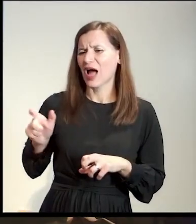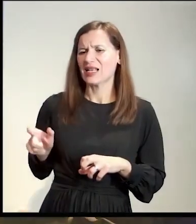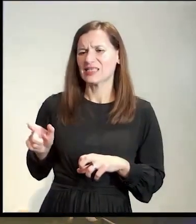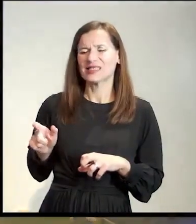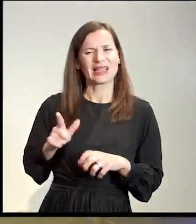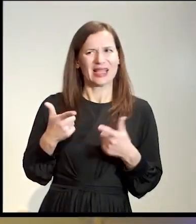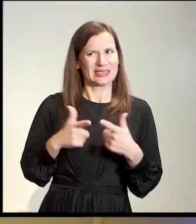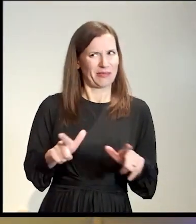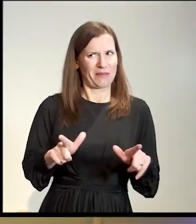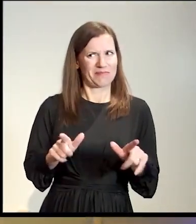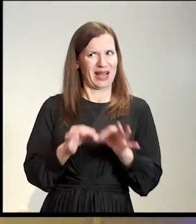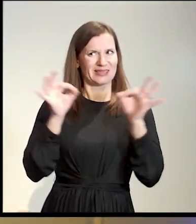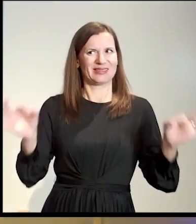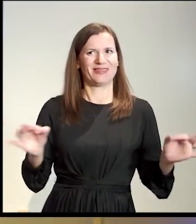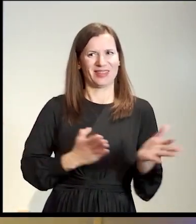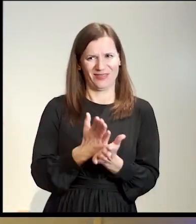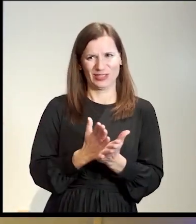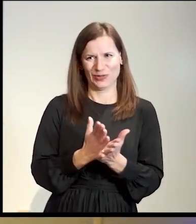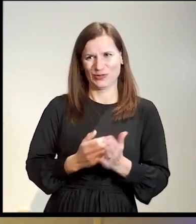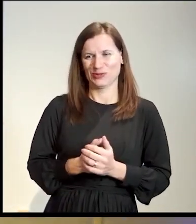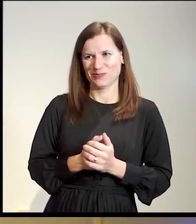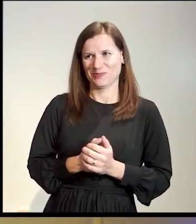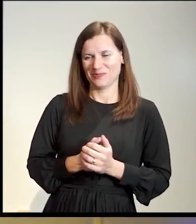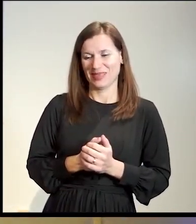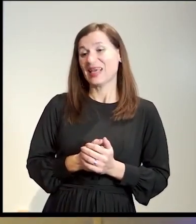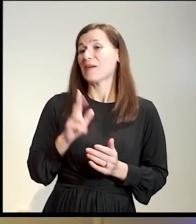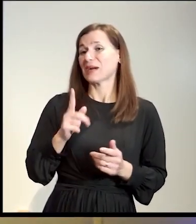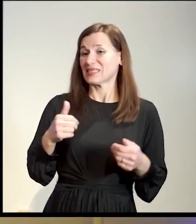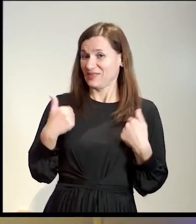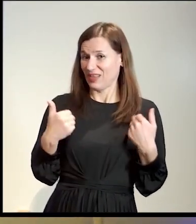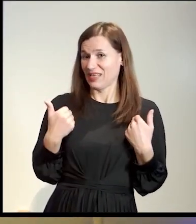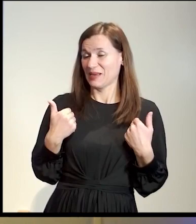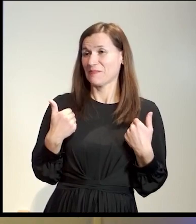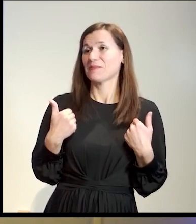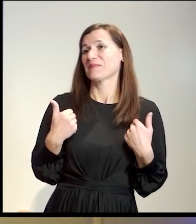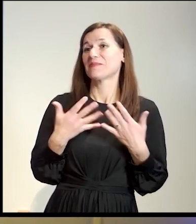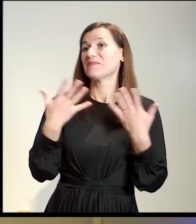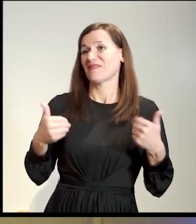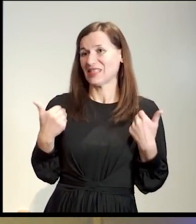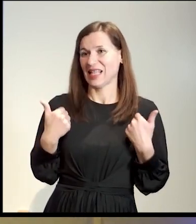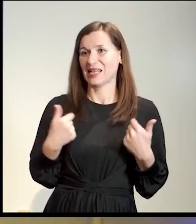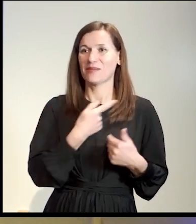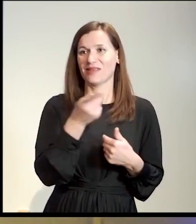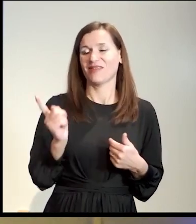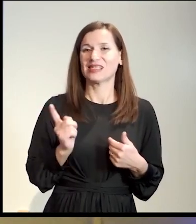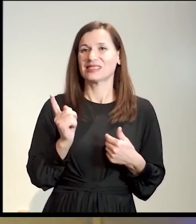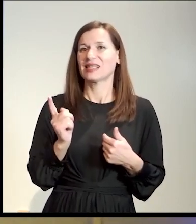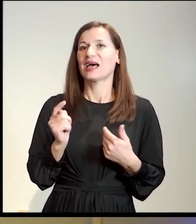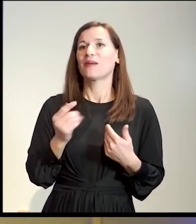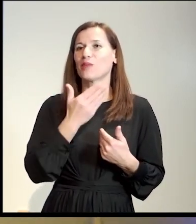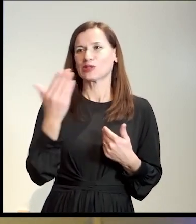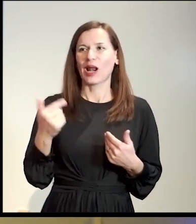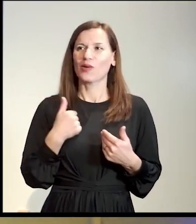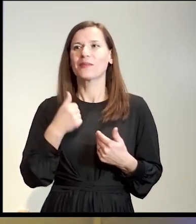službi razkrivati. Z velikim veseljem vas pozdravljam v imenu Inštituta za